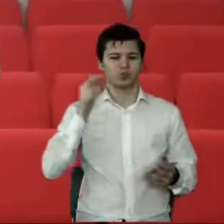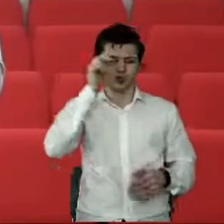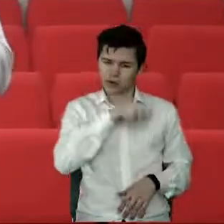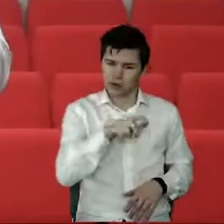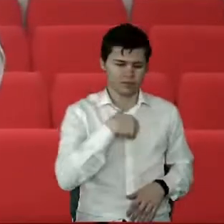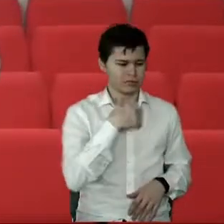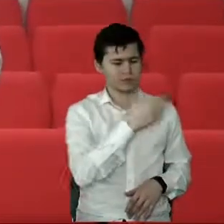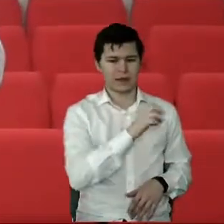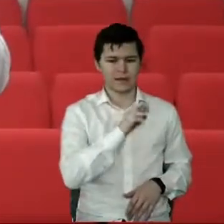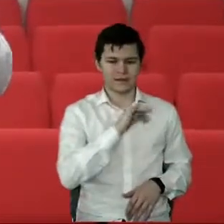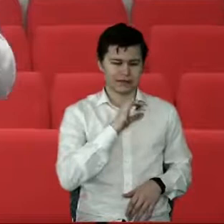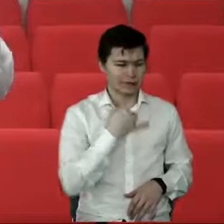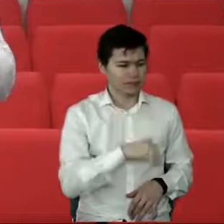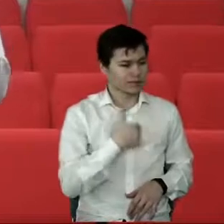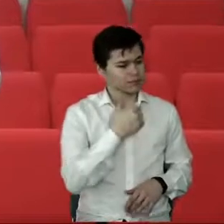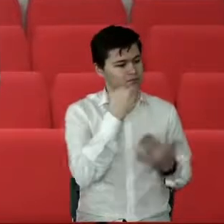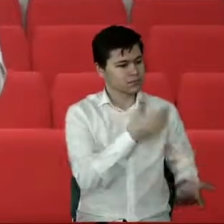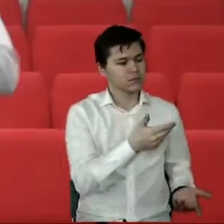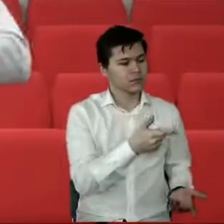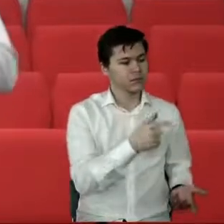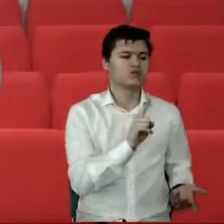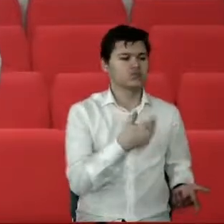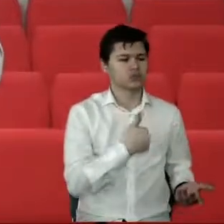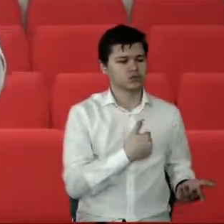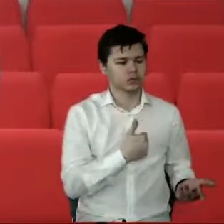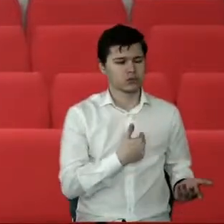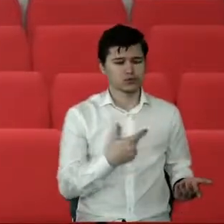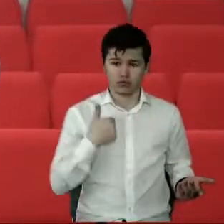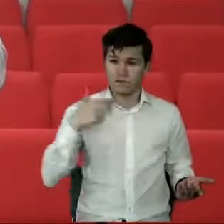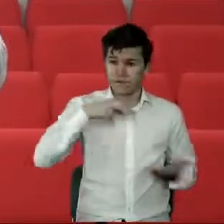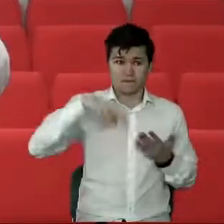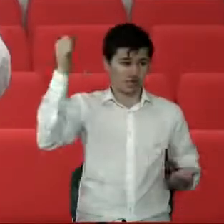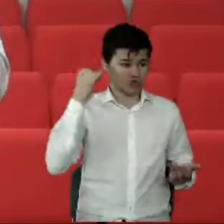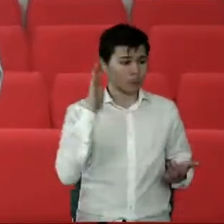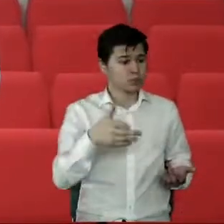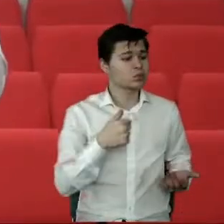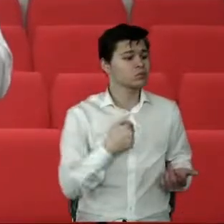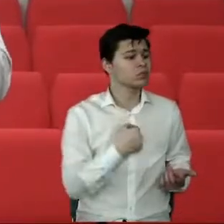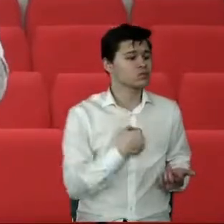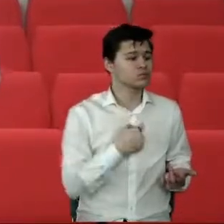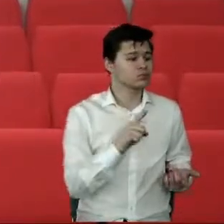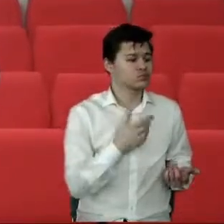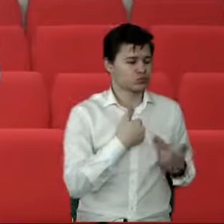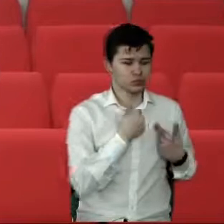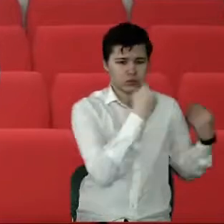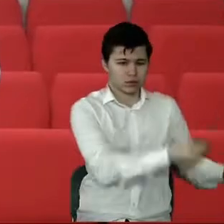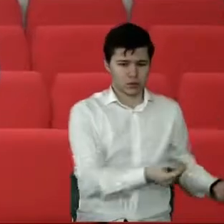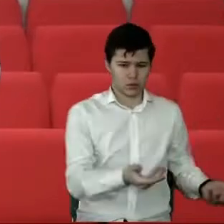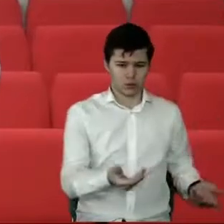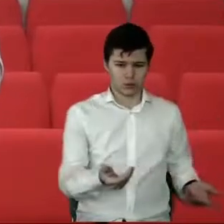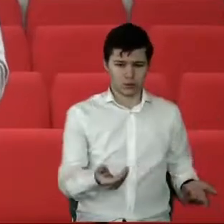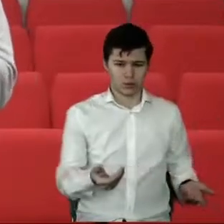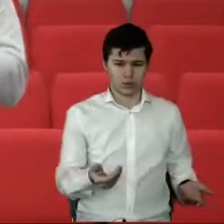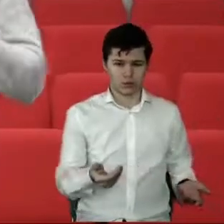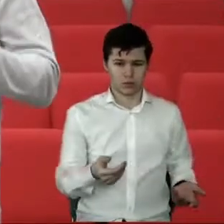угодно. Знаете, как когда Господь являлся Соломону во сне, он также говорил, чего ты желаешь, и Соломон выбрал одно, это было угодно Господу.